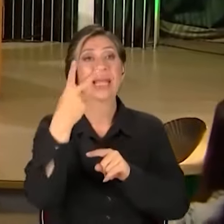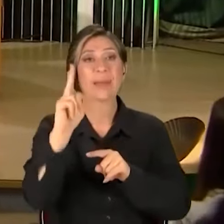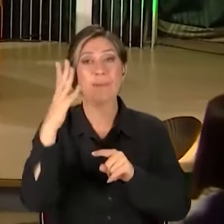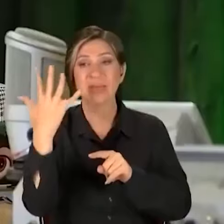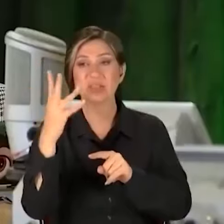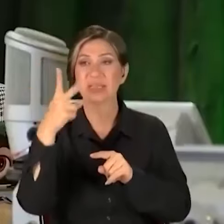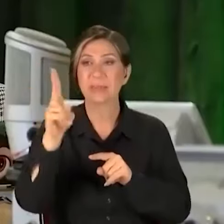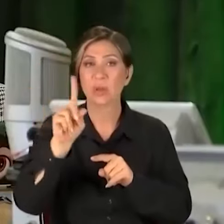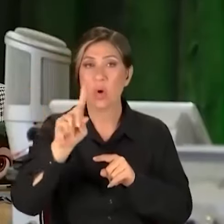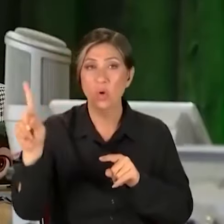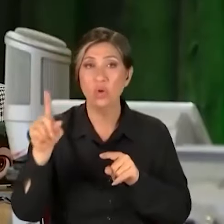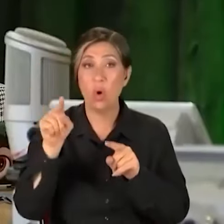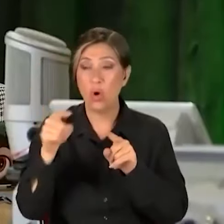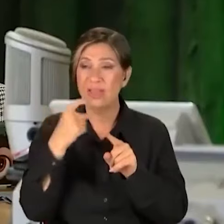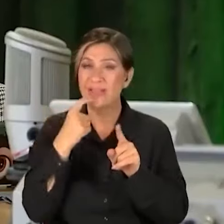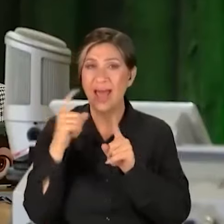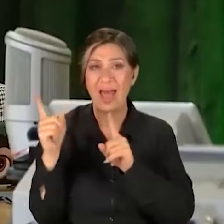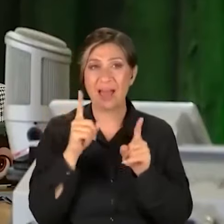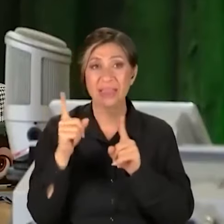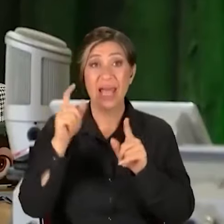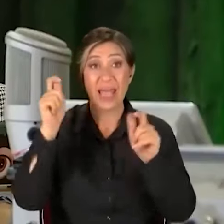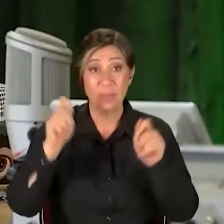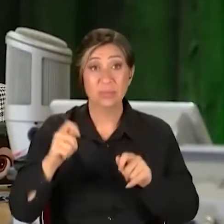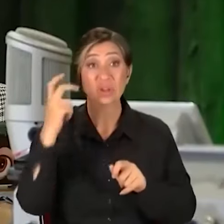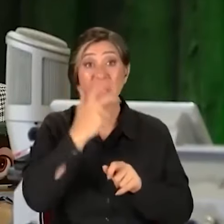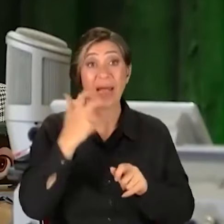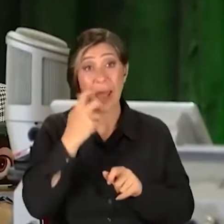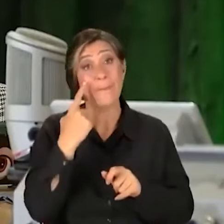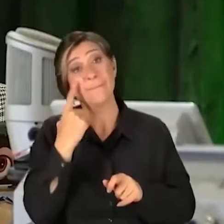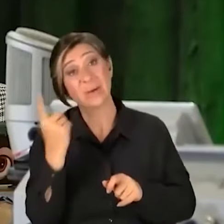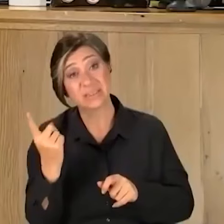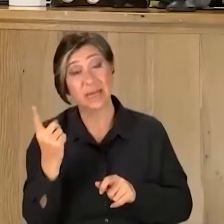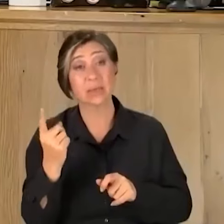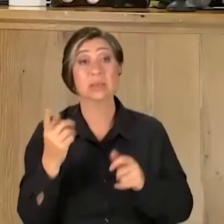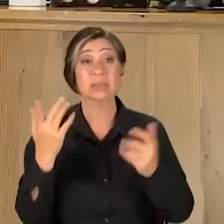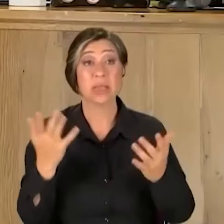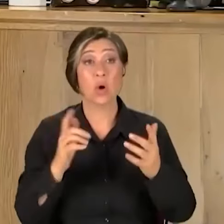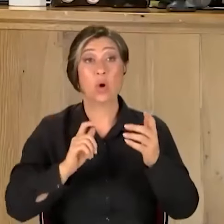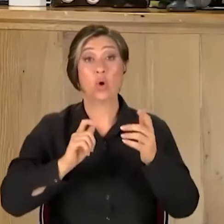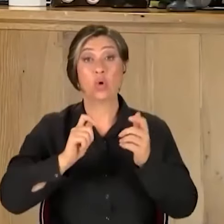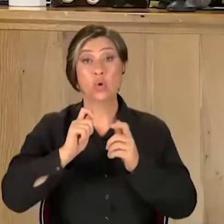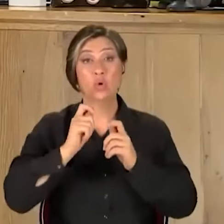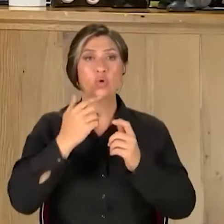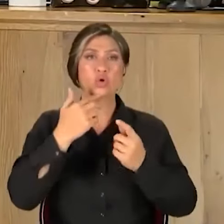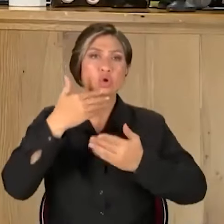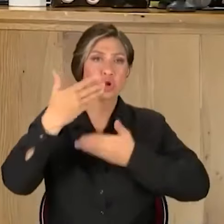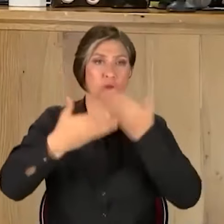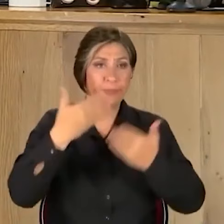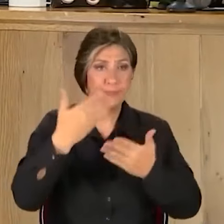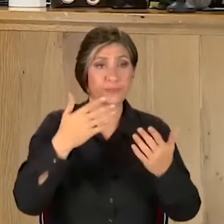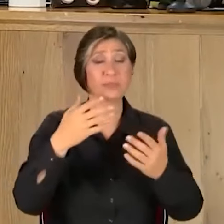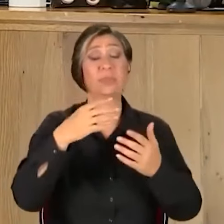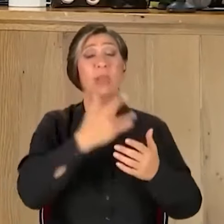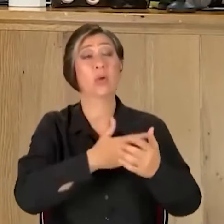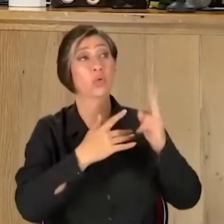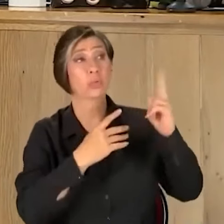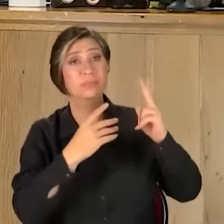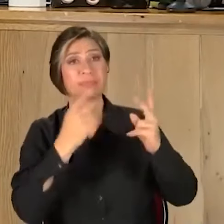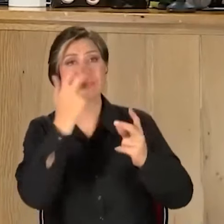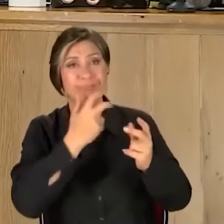2005, 2010 belki de o yıllar arası yapılmış şarkılarına baksınlar. Zaten kullanılan sample'lar olsun, Anadolu ezgileri